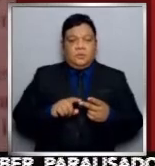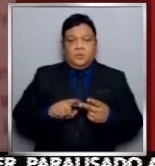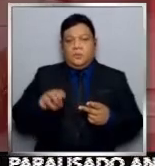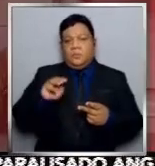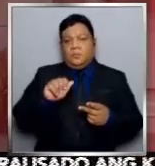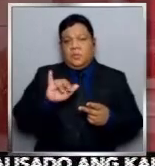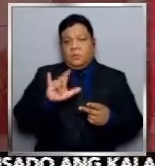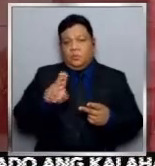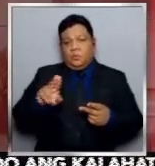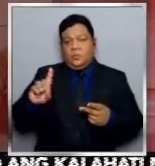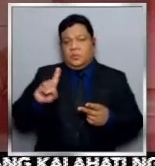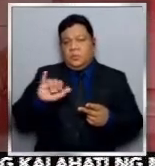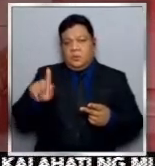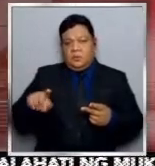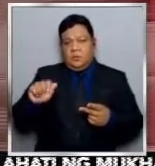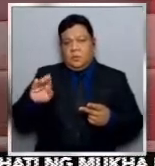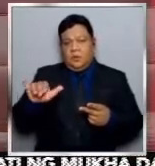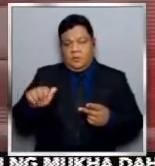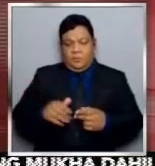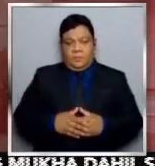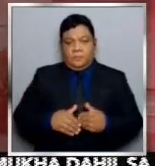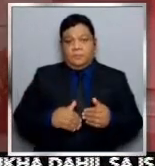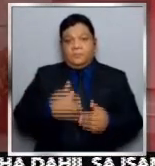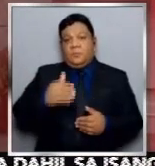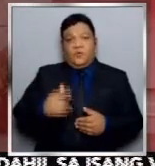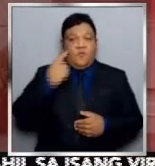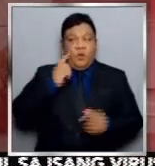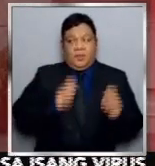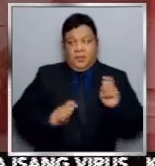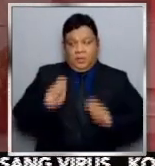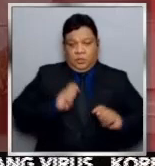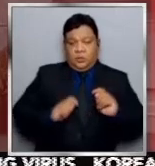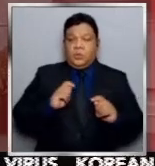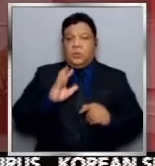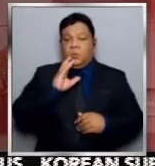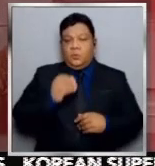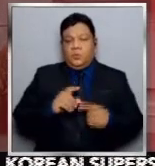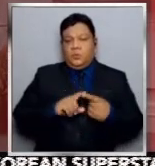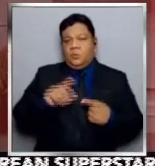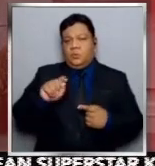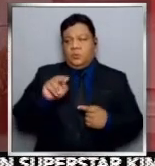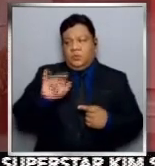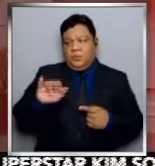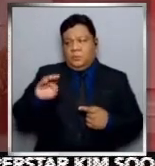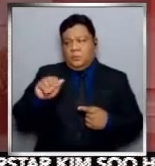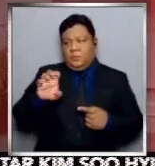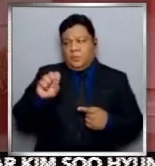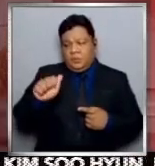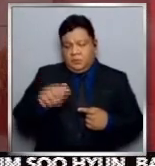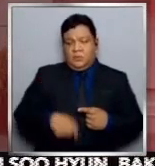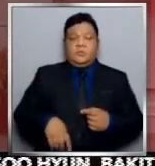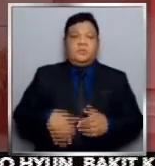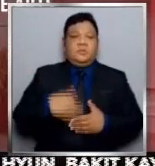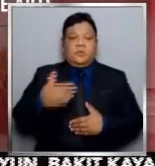Diaz-Abaya. At National Artist for Theater naman ang namayapang aktor na si Tony Mabesa, habang National Artist for